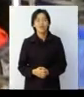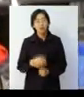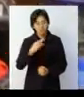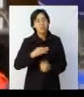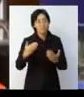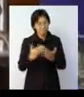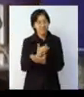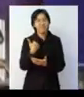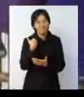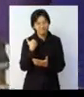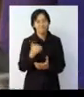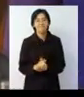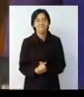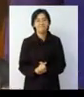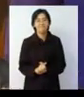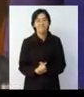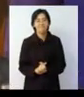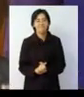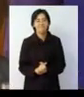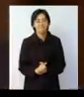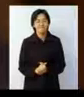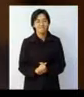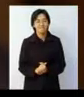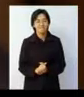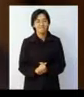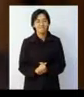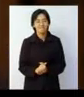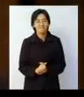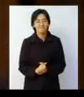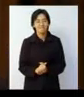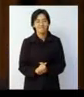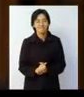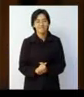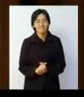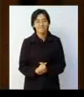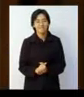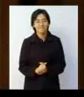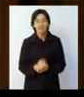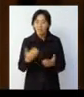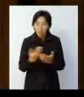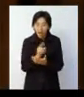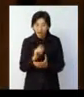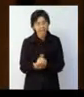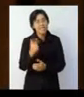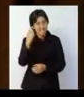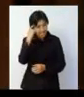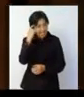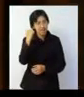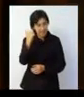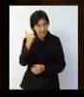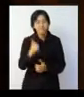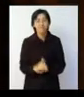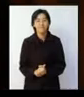เปลี่ยนแปลงเยอะเลยค่ะทั้งแบบเขามีความคิด